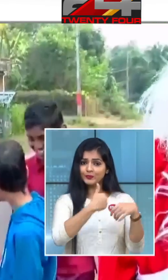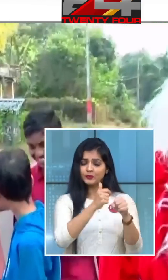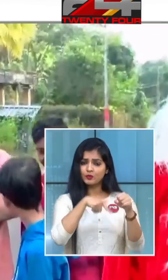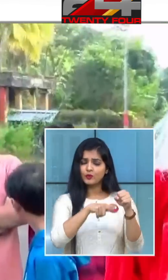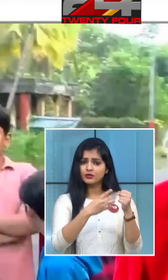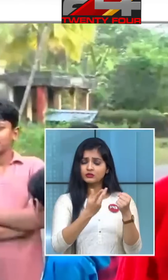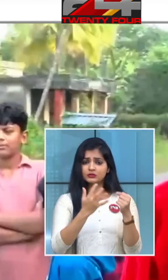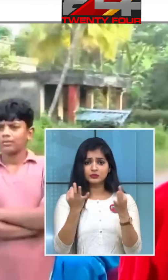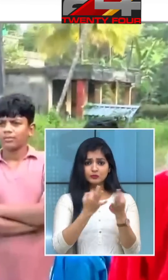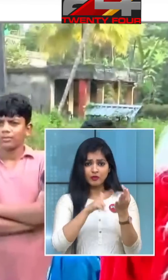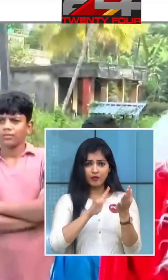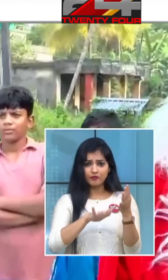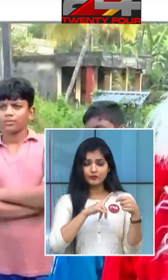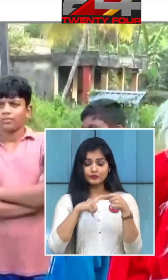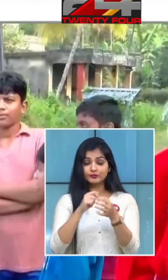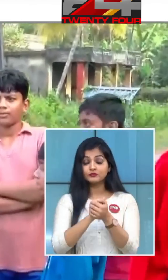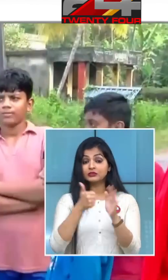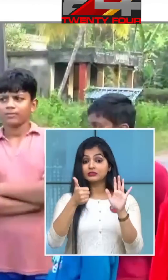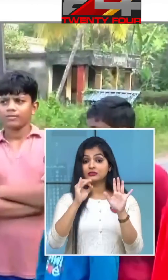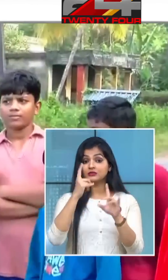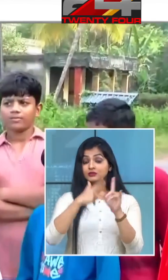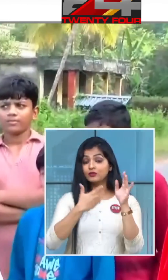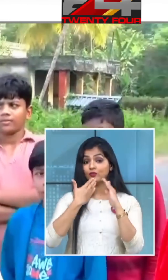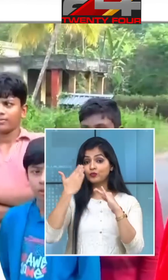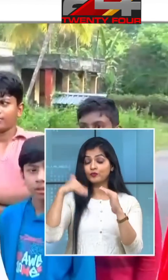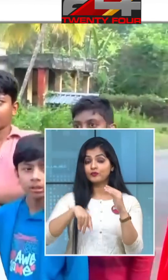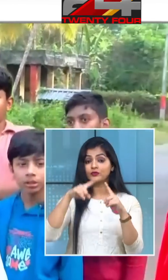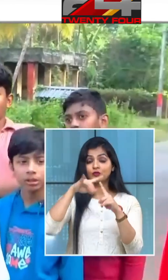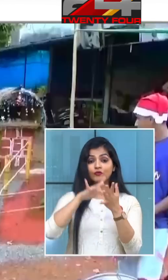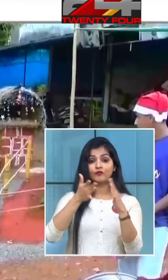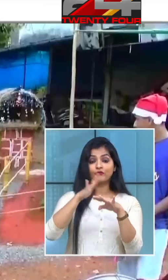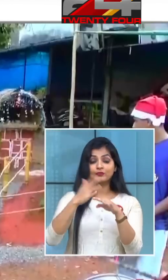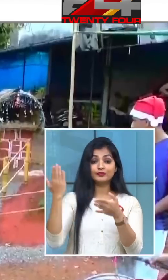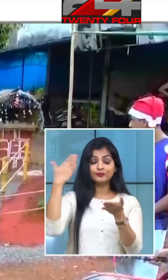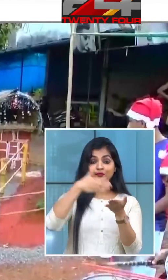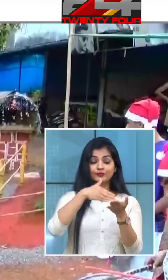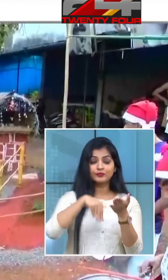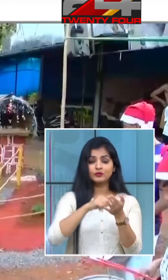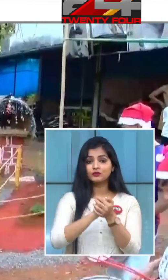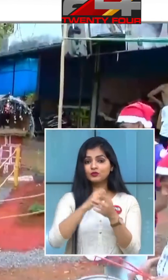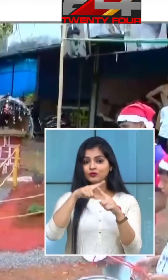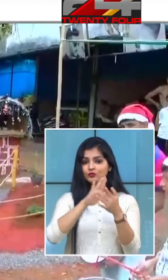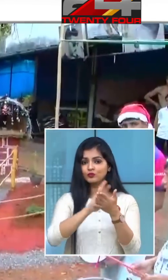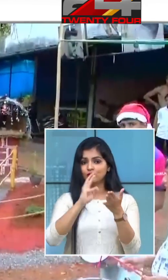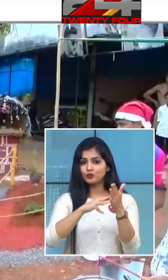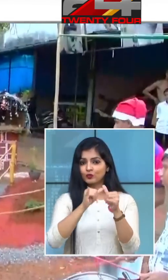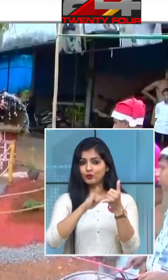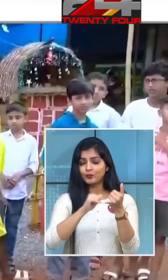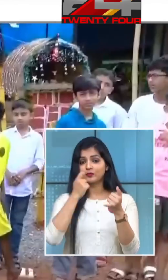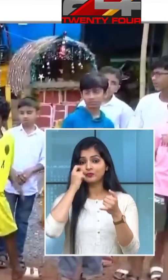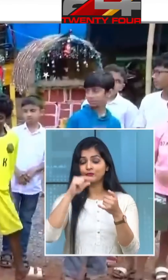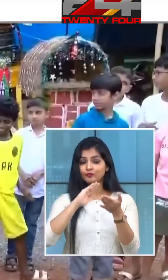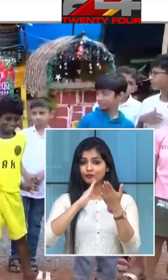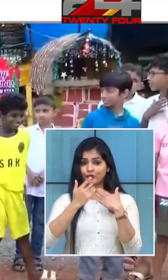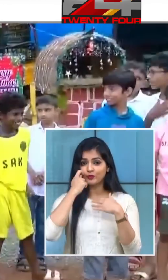പുൽക്കൂടിനകത്ത് പ്രത്യേകത എന്ന് പറഞ്ഞു കഴിഞ്ഞാൽ 60 കൊല്ലം മുമ്പ് തിരുവിതാംകൂറിൽ നിന്ന് കുടിയേറിയ ഞൊങ്ങണിയിൽ തോമസ് എന്ന് പറയുന്ന മരിച്ചുപോയ